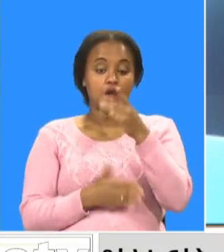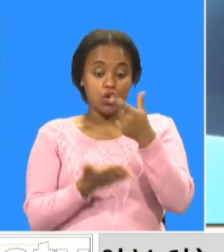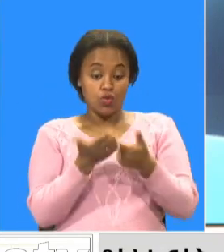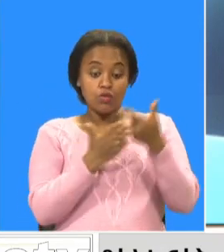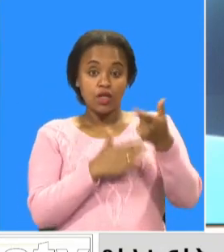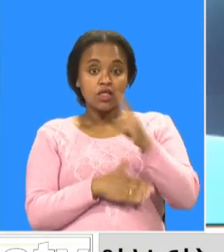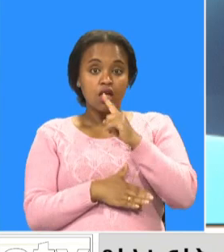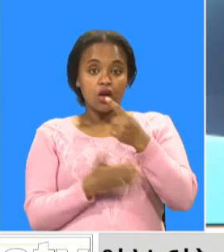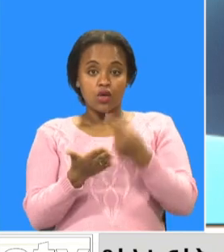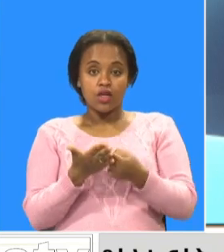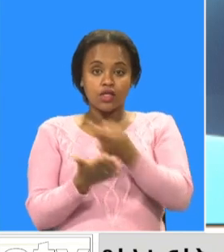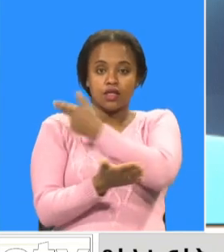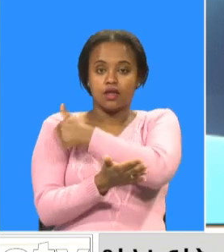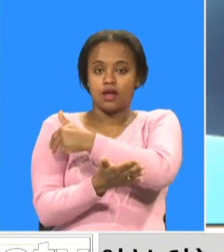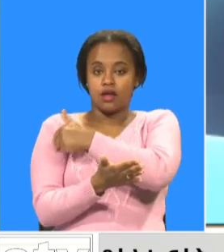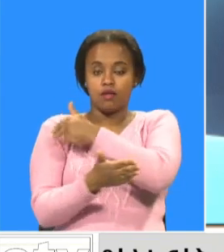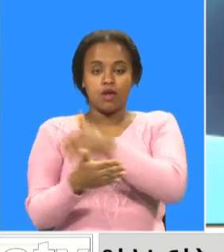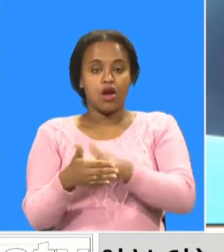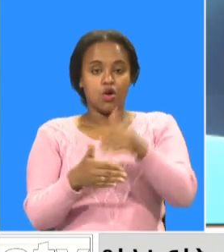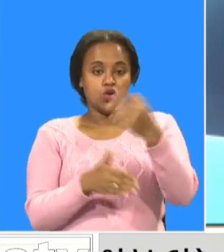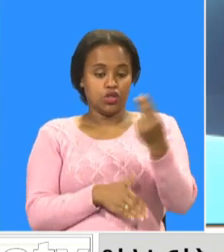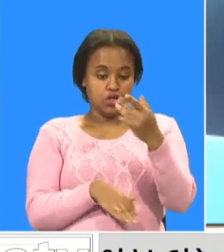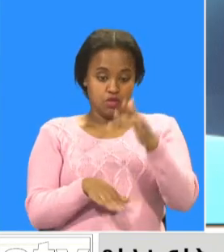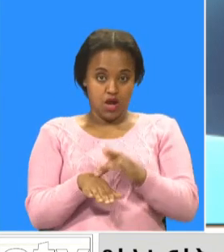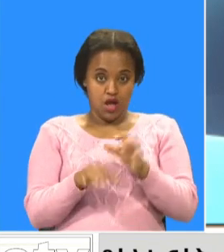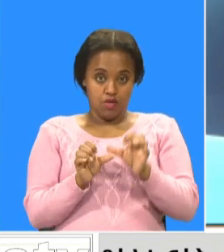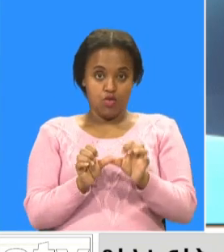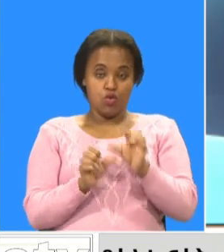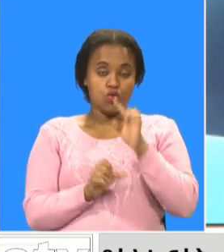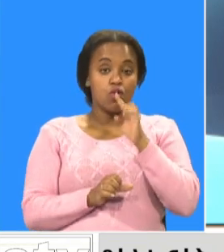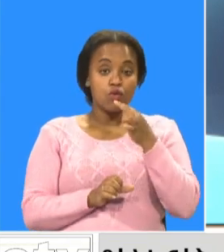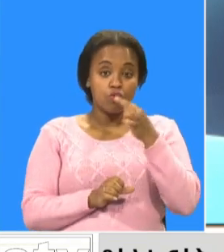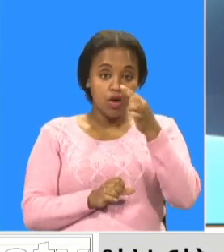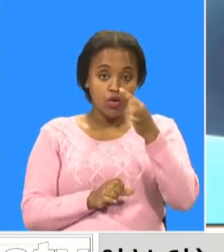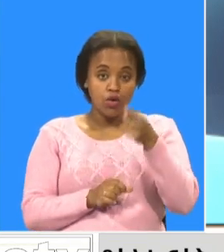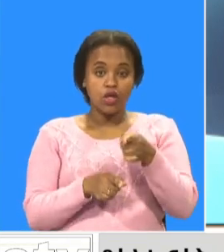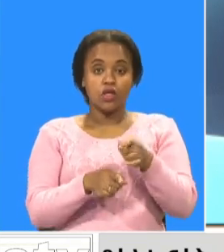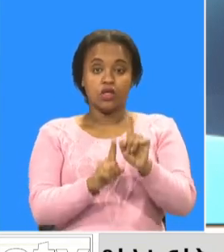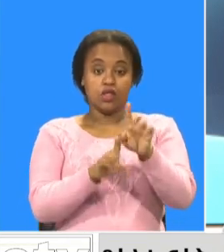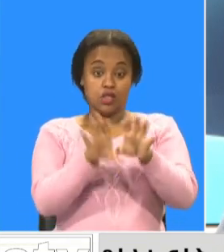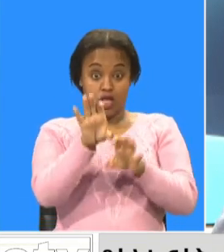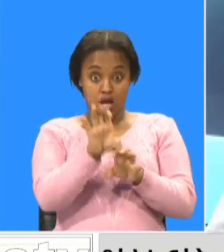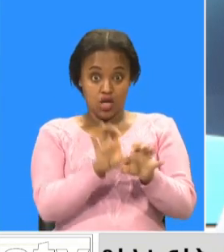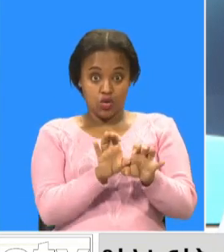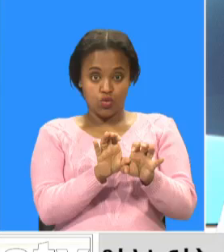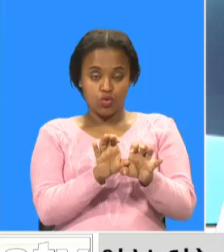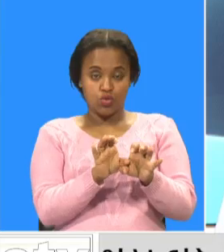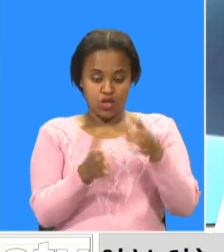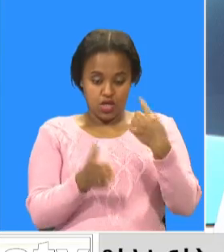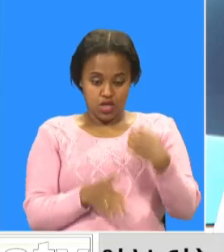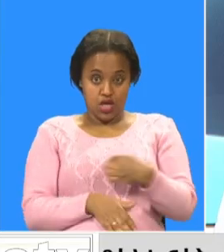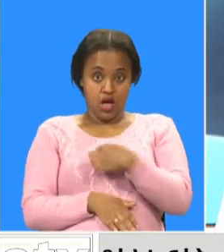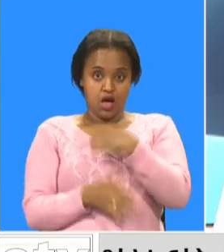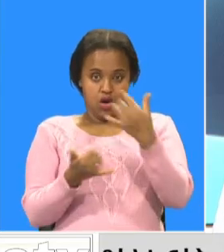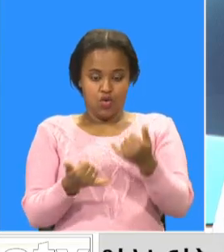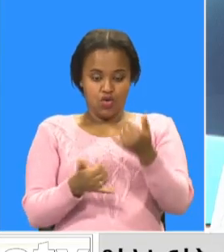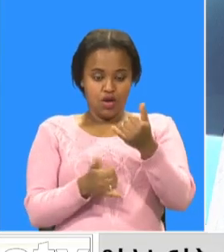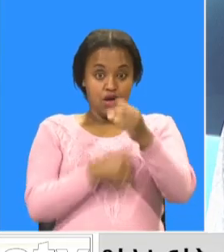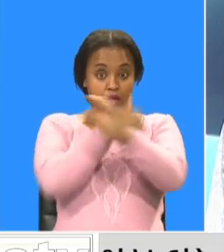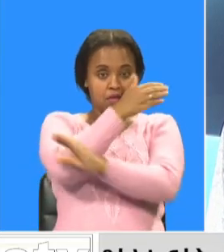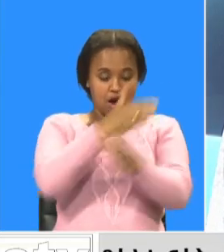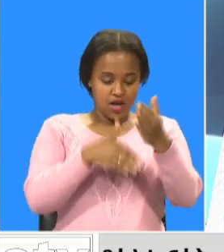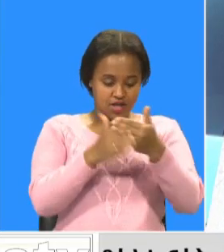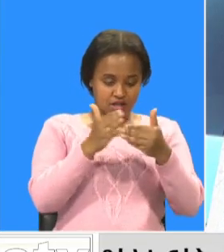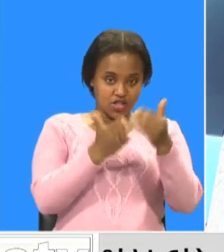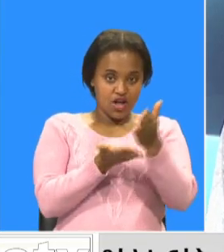እነዚህ ከህክምና ውጪ ጥቅም ላይ የሚውሉ ነው ብሎ ክሌም ሲያደርጉ። አሁን እንግዲህ እኛ በሀገር ደረጃ